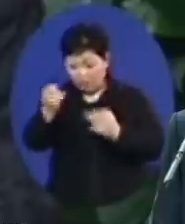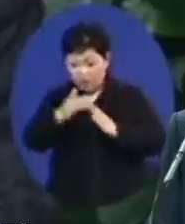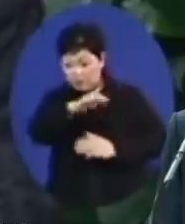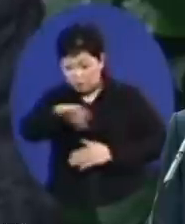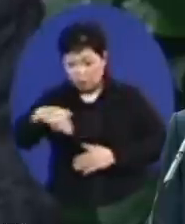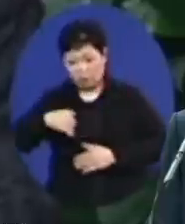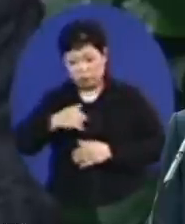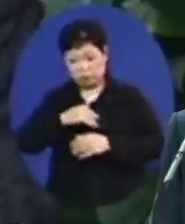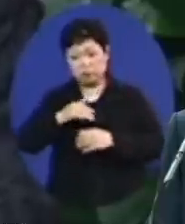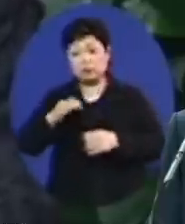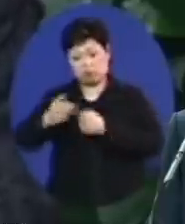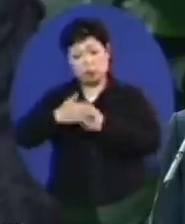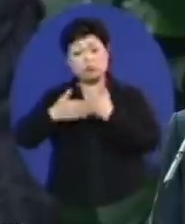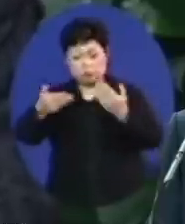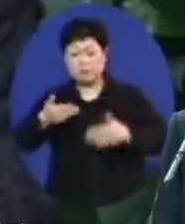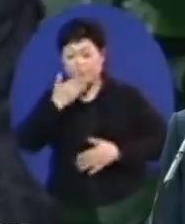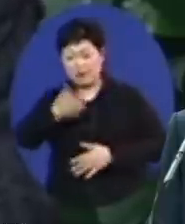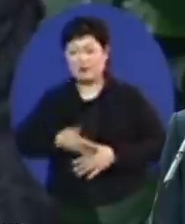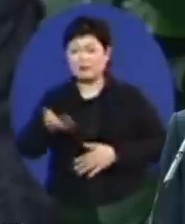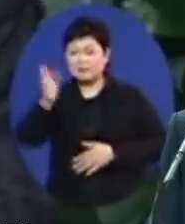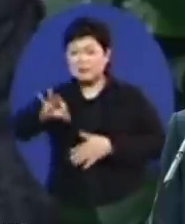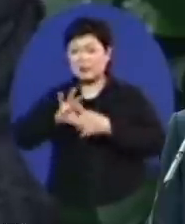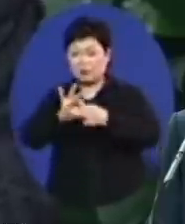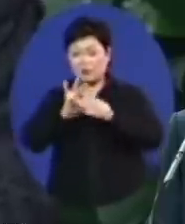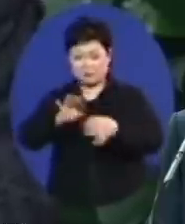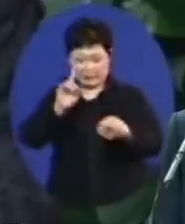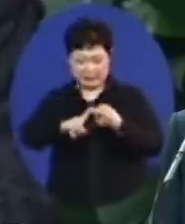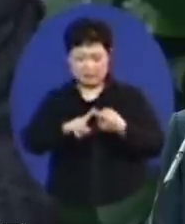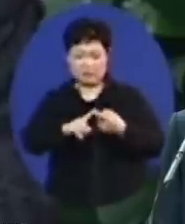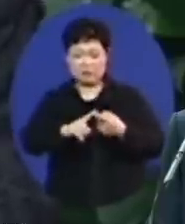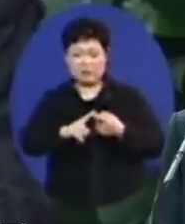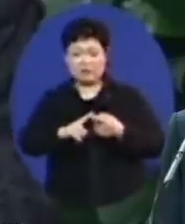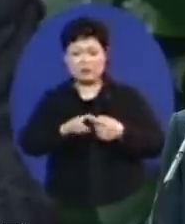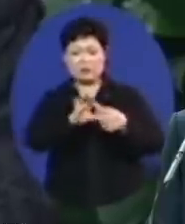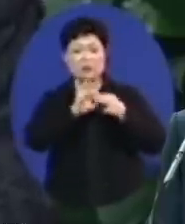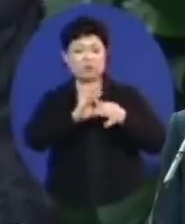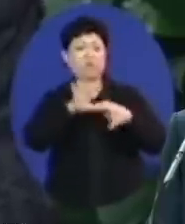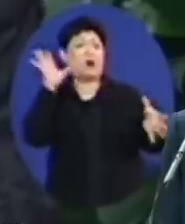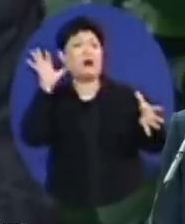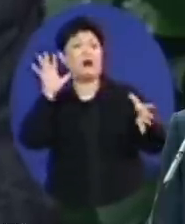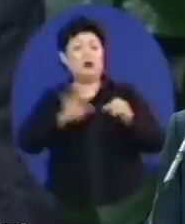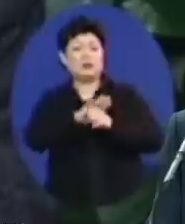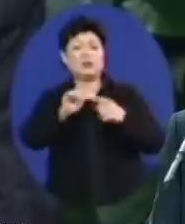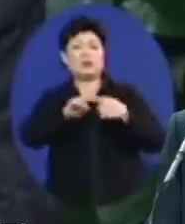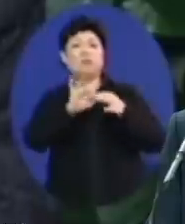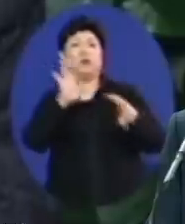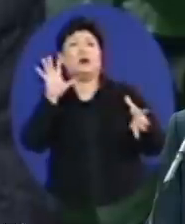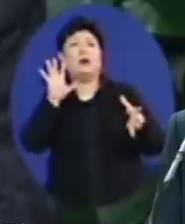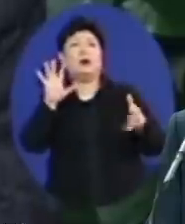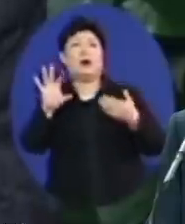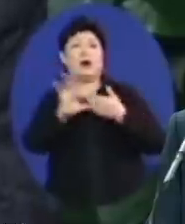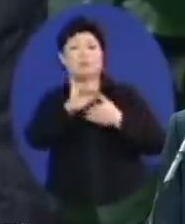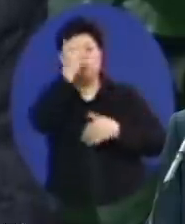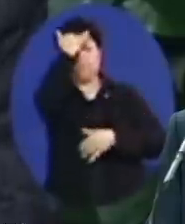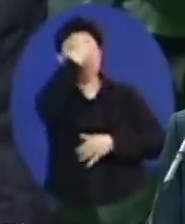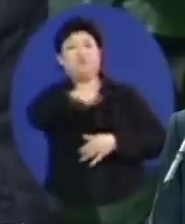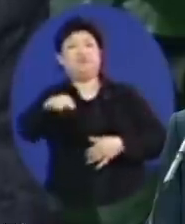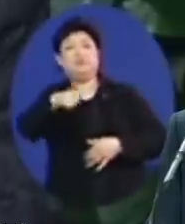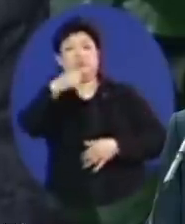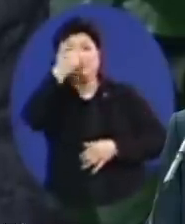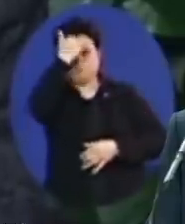것입니다. 그런데 그 관심에 대해서 무관심하고 사랑에 대해서 무관심하다면 얼마나 무례하게 짝이 없지